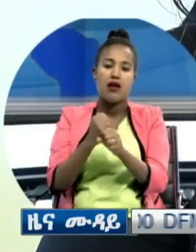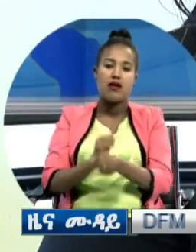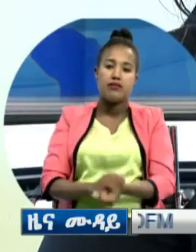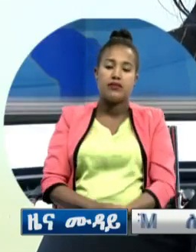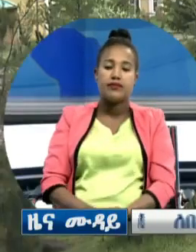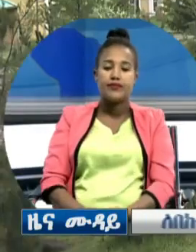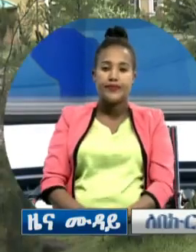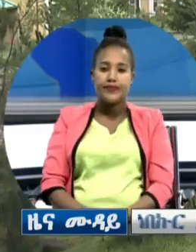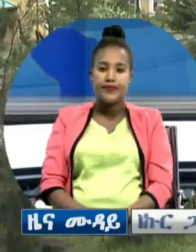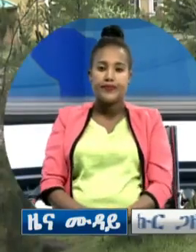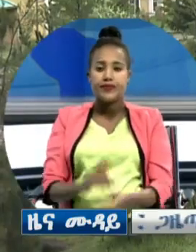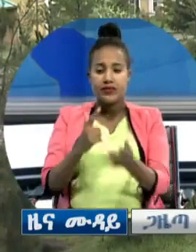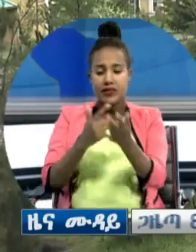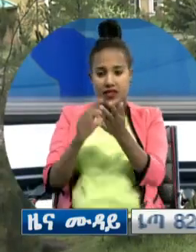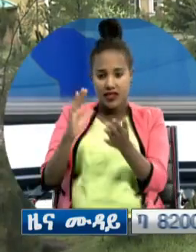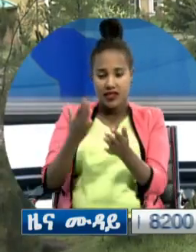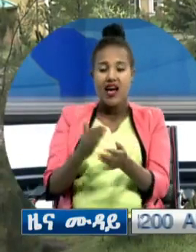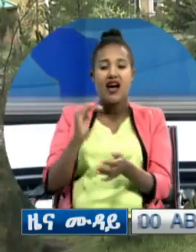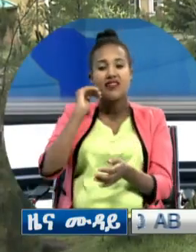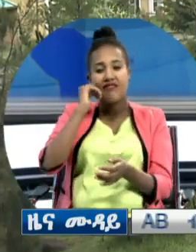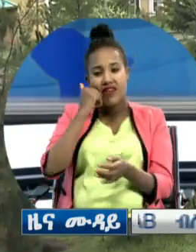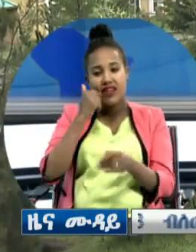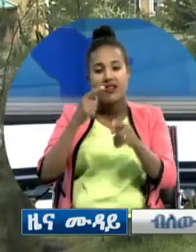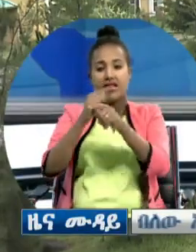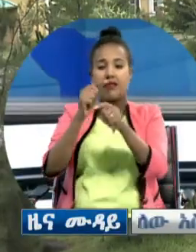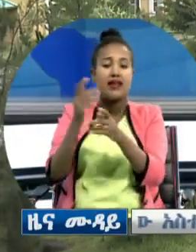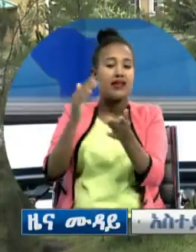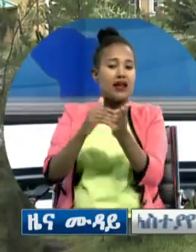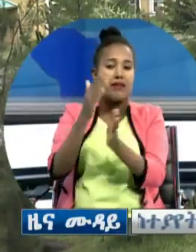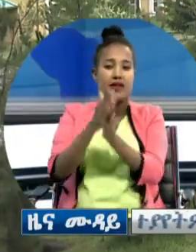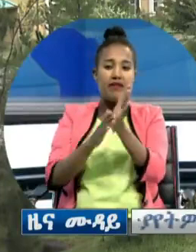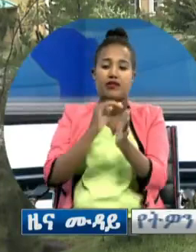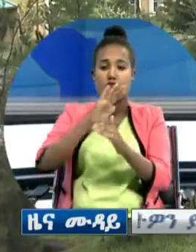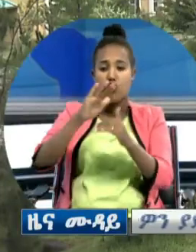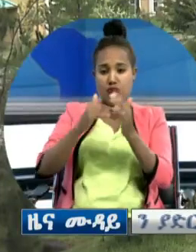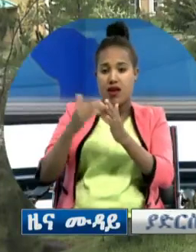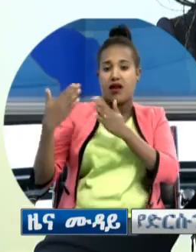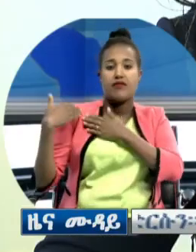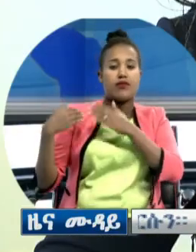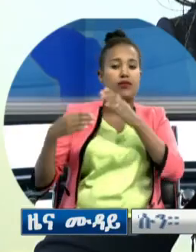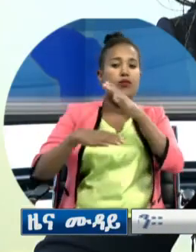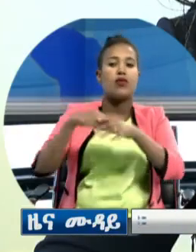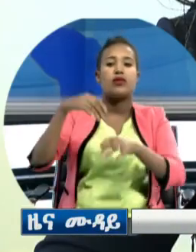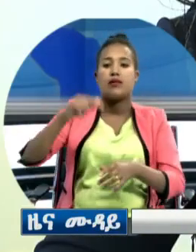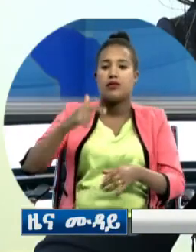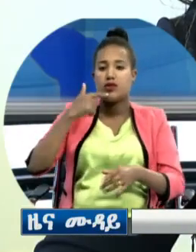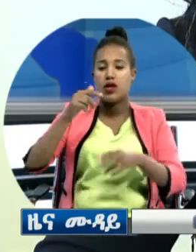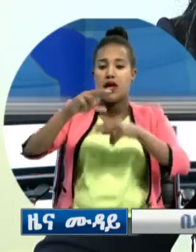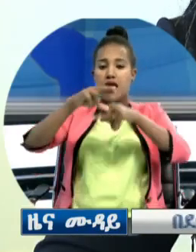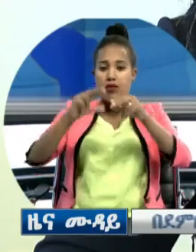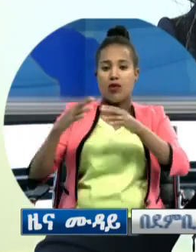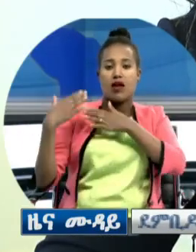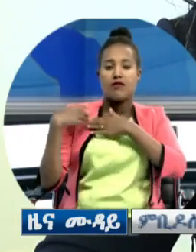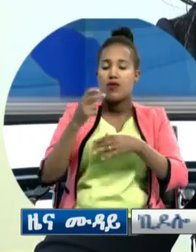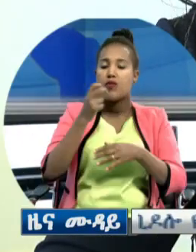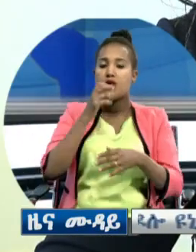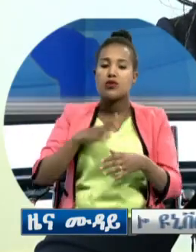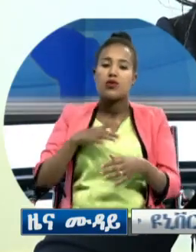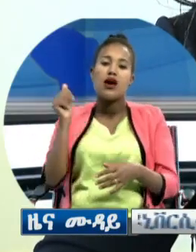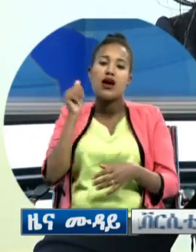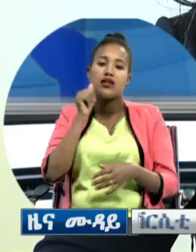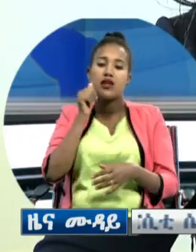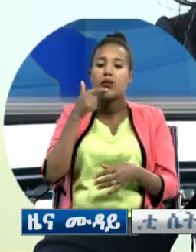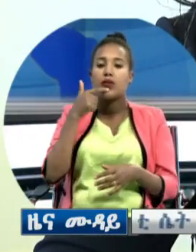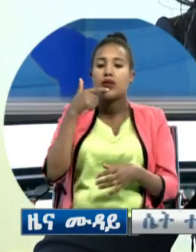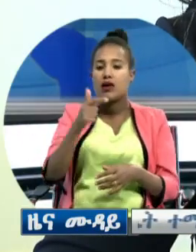ሀሳብ ነው ያለኝ። እንደዚህ አይነት አስነዋሪ ተግባር ዳግም እንዳይፈጸምም ሁሉም የድርሻውን መወጣት አለበት ሲሉም የቢሮ ኃላፊ ወይዘሮ አስናቁ ደረሰ